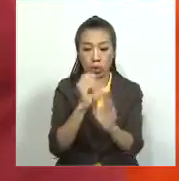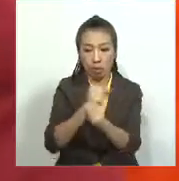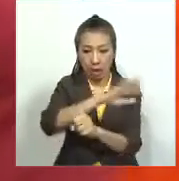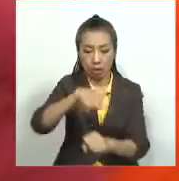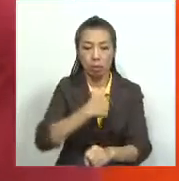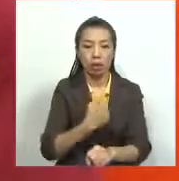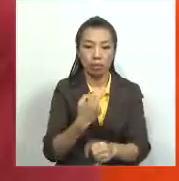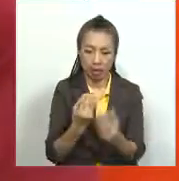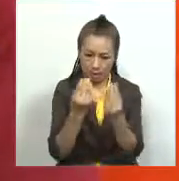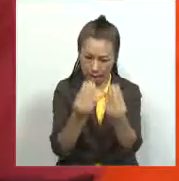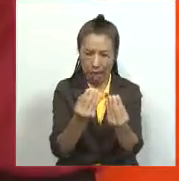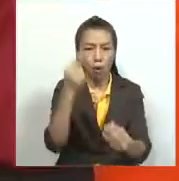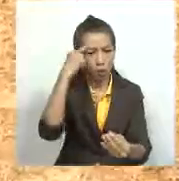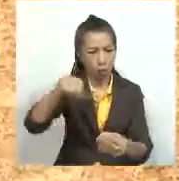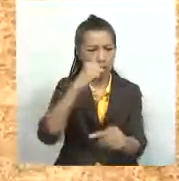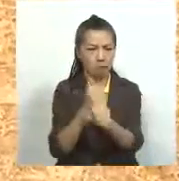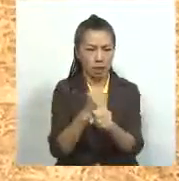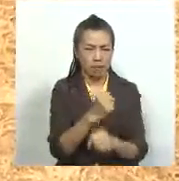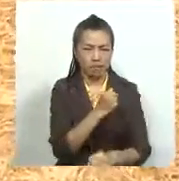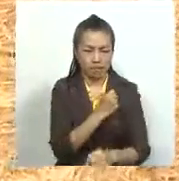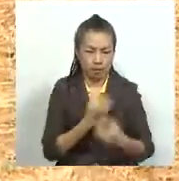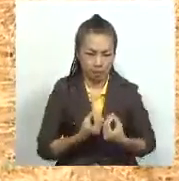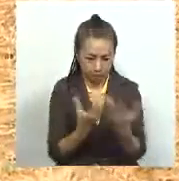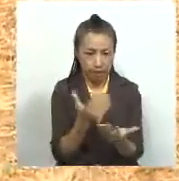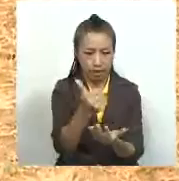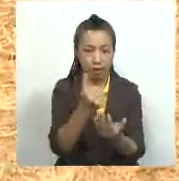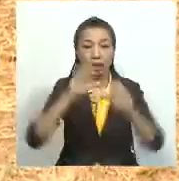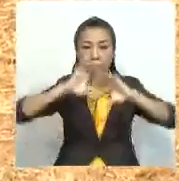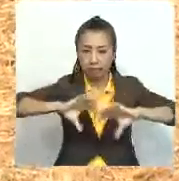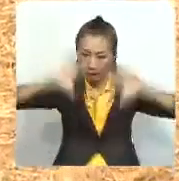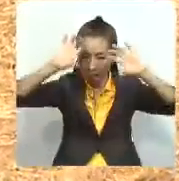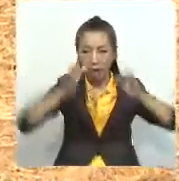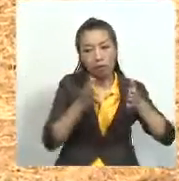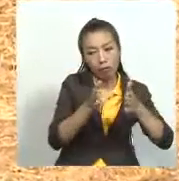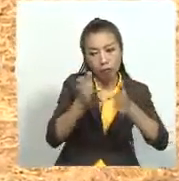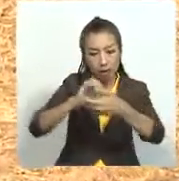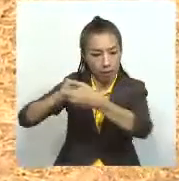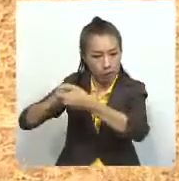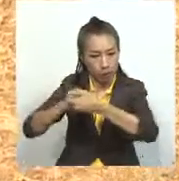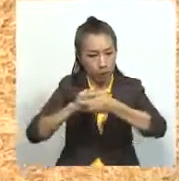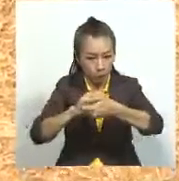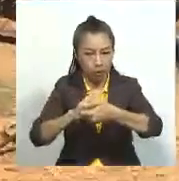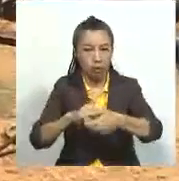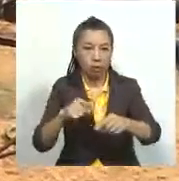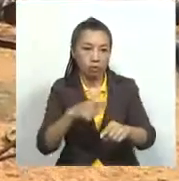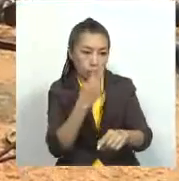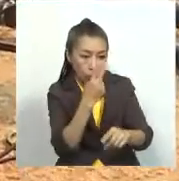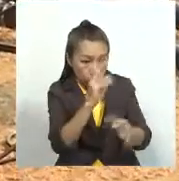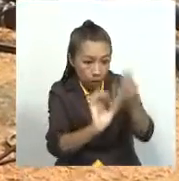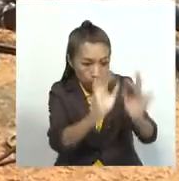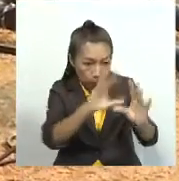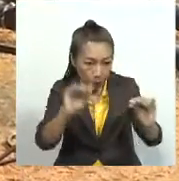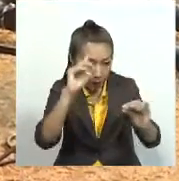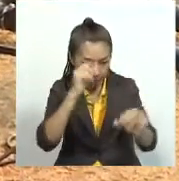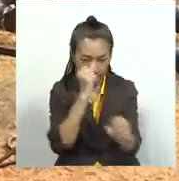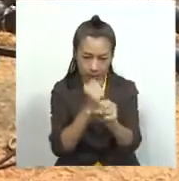นที่ปฏิบัติงานด้วยความอดทนเสียสละโดยรัฐบาลจะบูรณาการทุกภาคส่วนเพื่อเร่งลดพื้นที่ที่มีจุดความร้